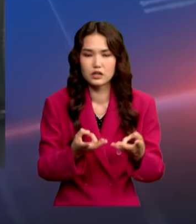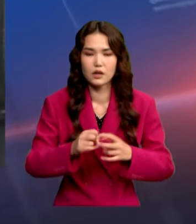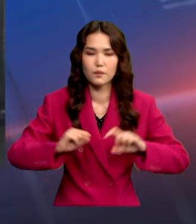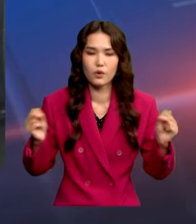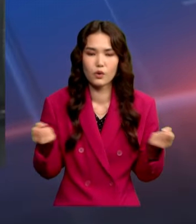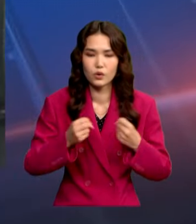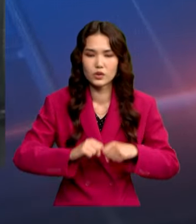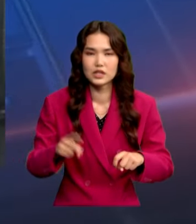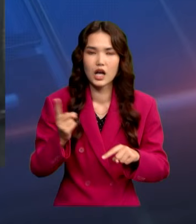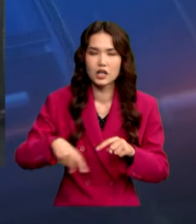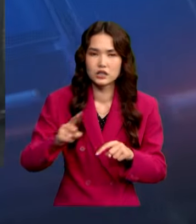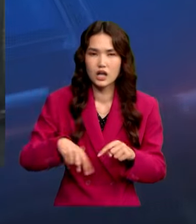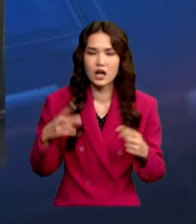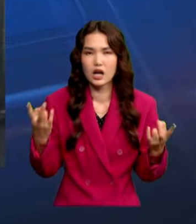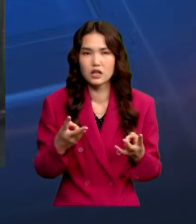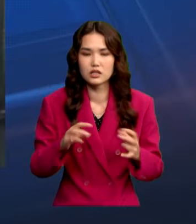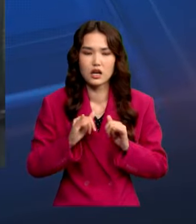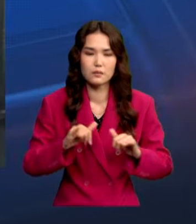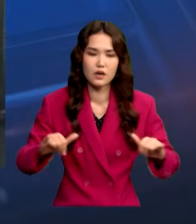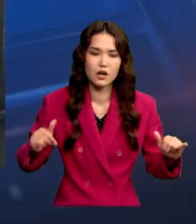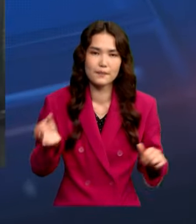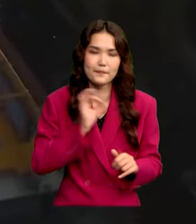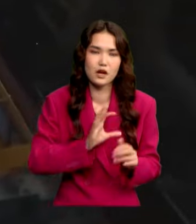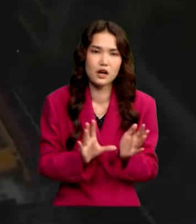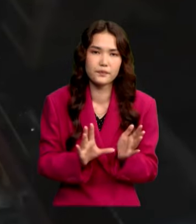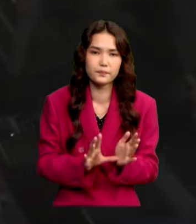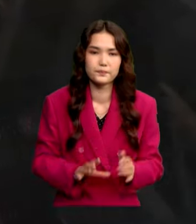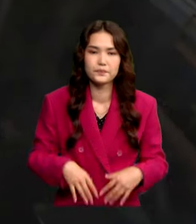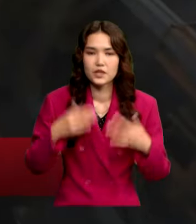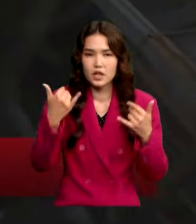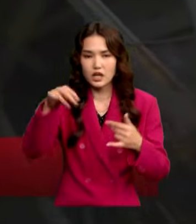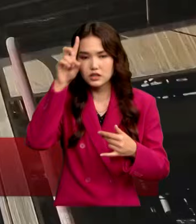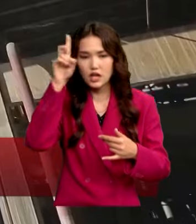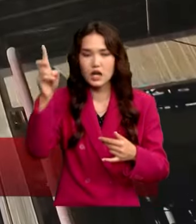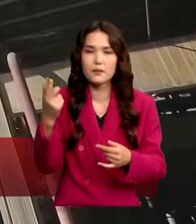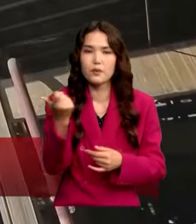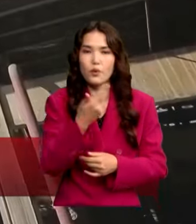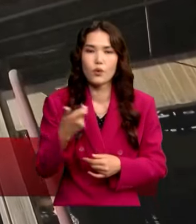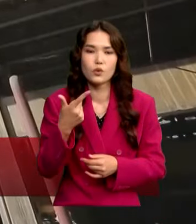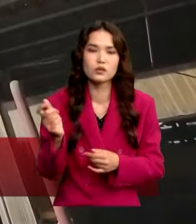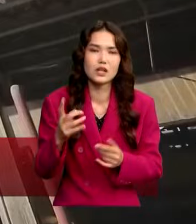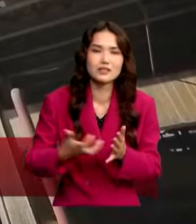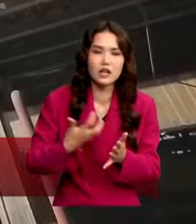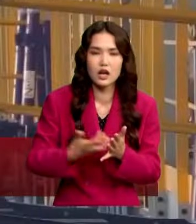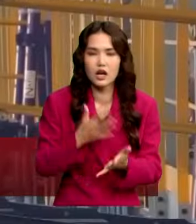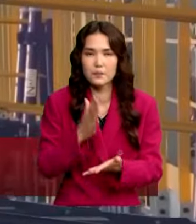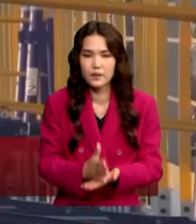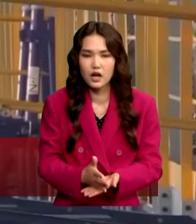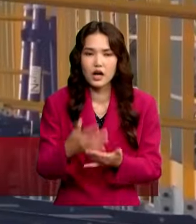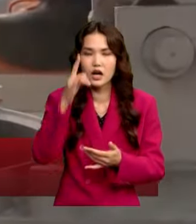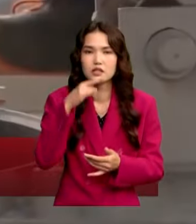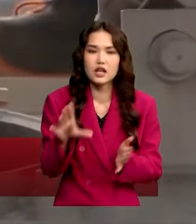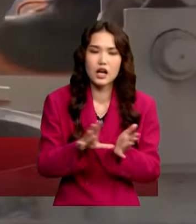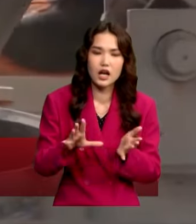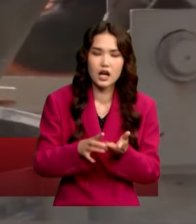ускорить работы по повышению энергоэффективности. Қазір елімізде көгілдір отын тапшылығы сезілуде. Қазақстан